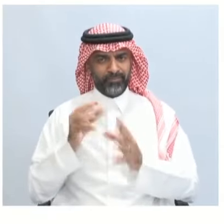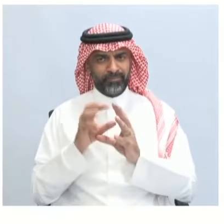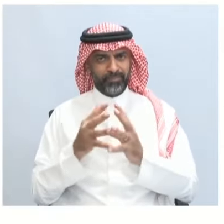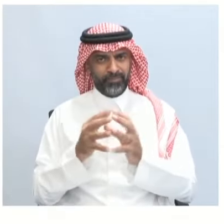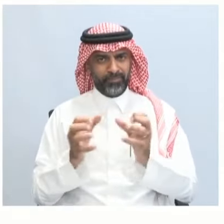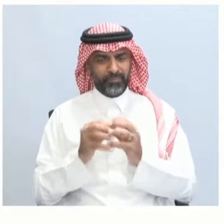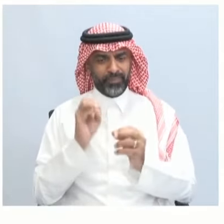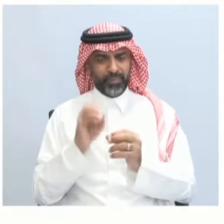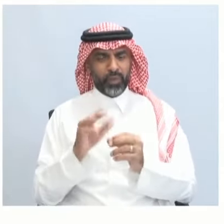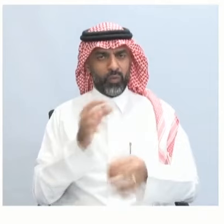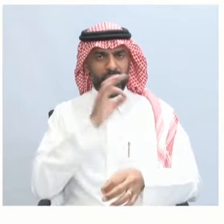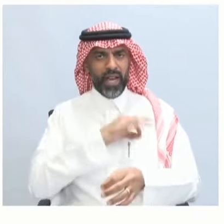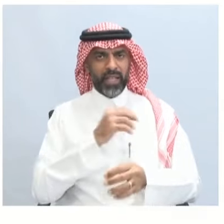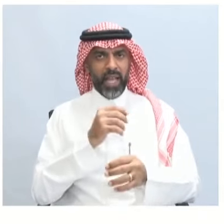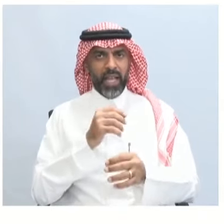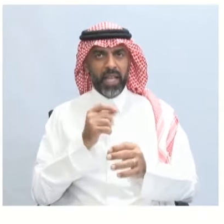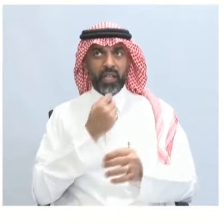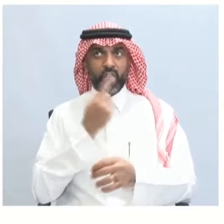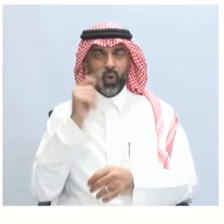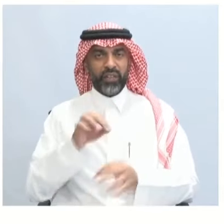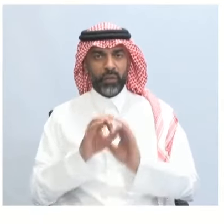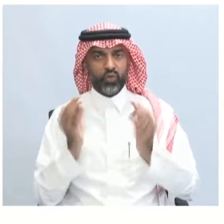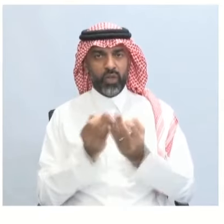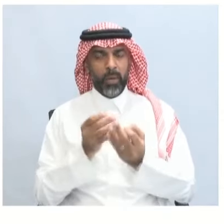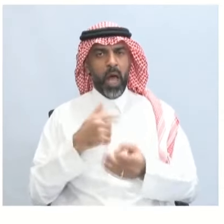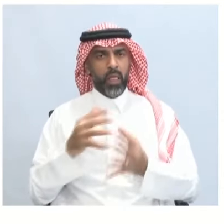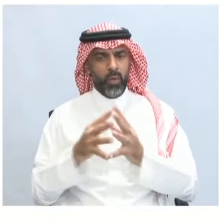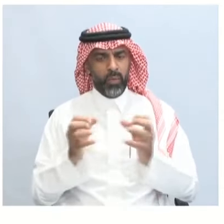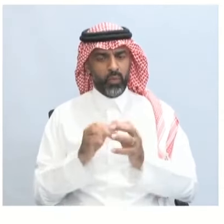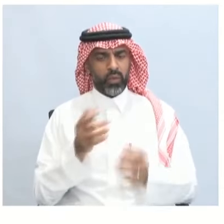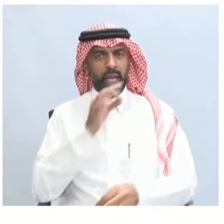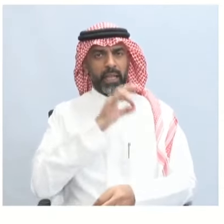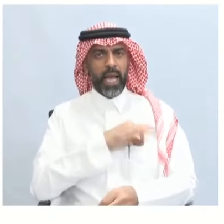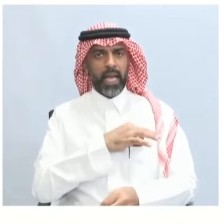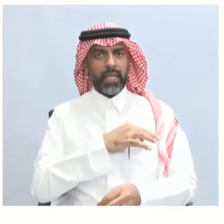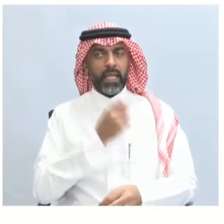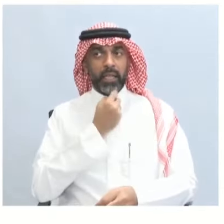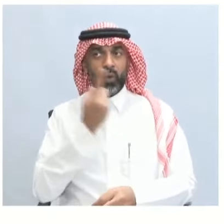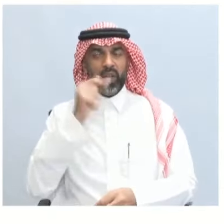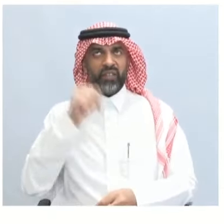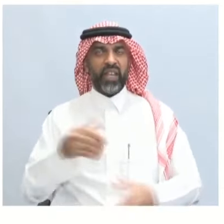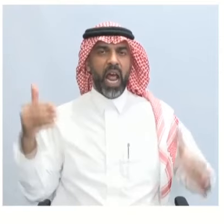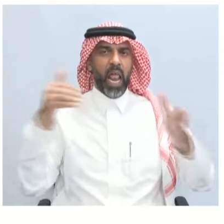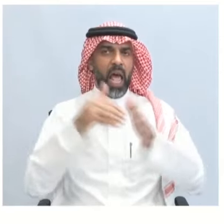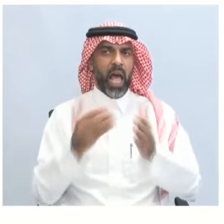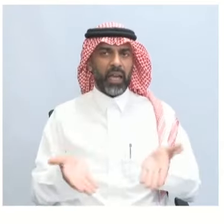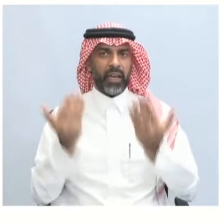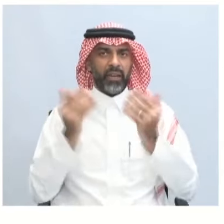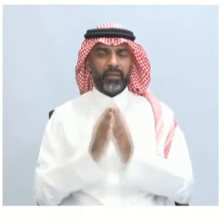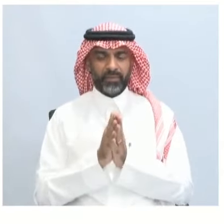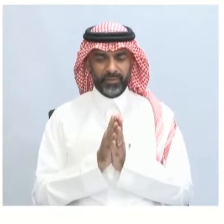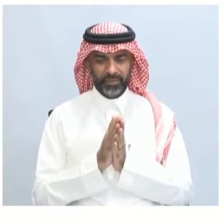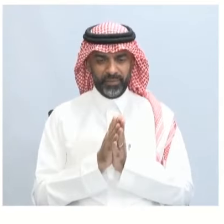في المجتمع كذلك بينا ووضحنا نتائج التوحيد في الاخره وان من حقق التوحيد يظفر بهذه